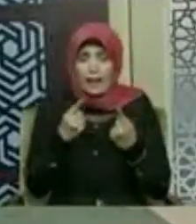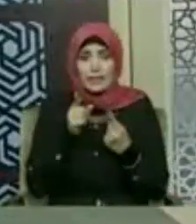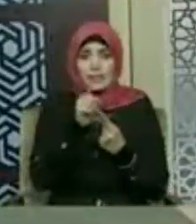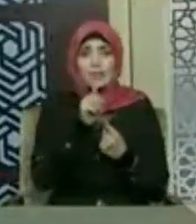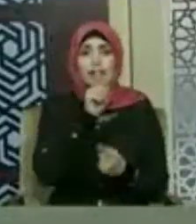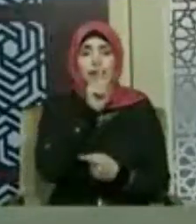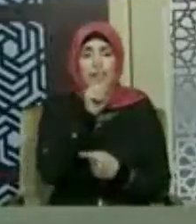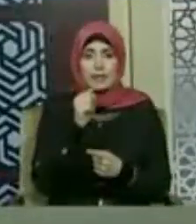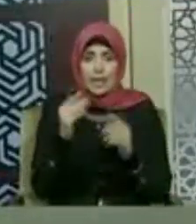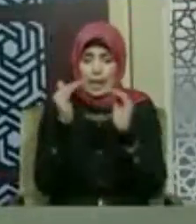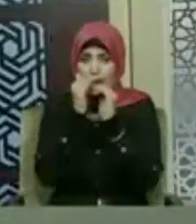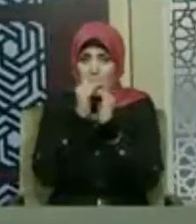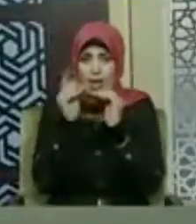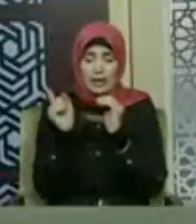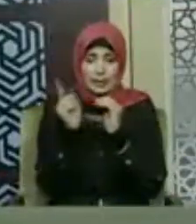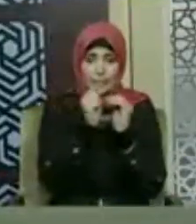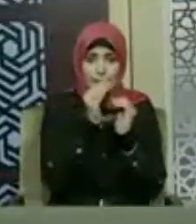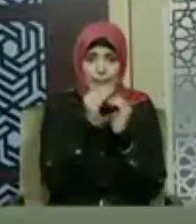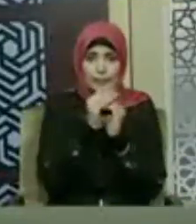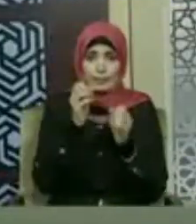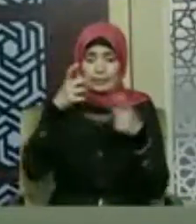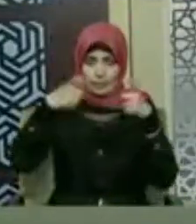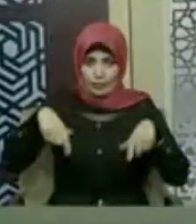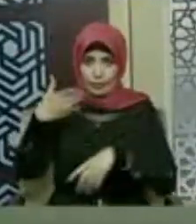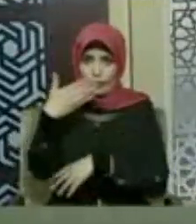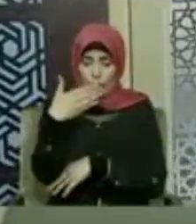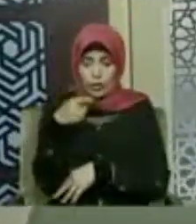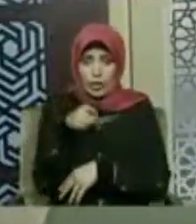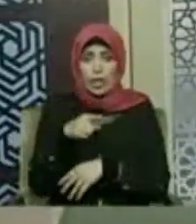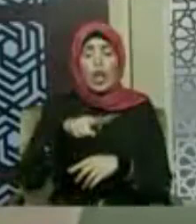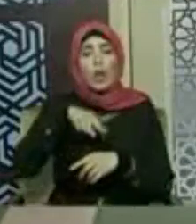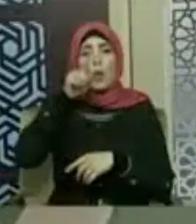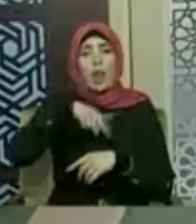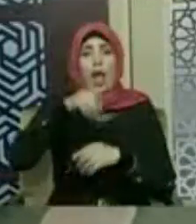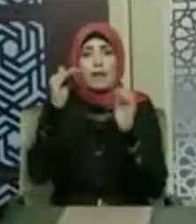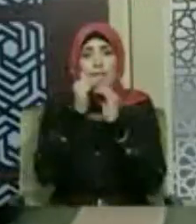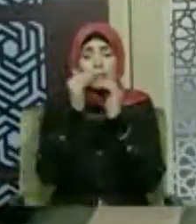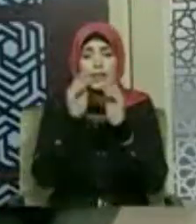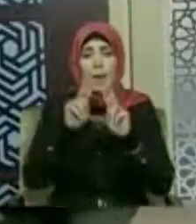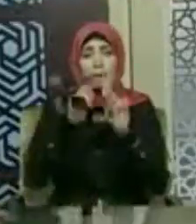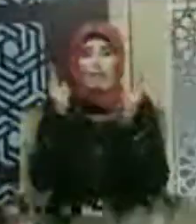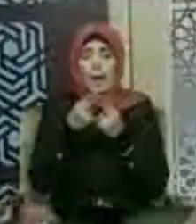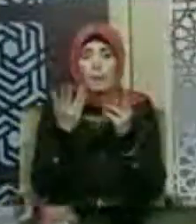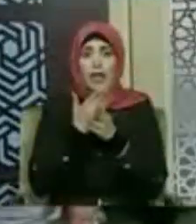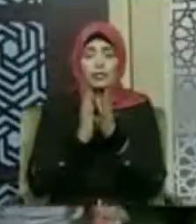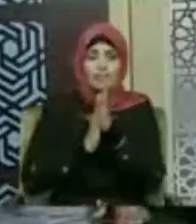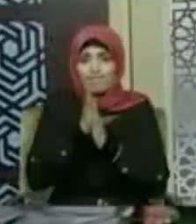الوطنية والأيام العامة مما يحفز الهمم. فتخصيص يوم